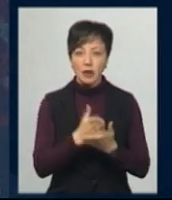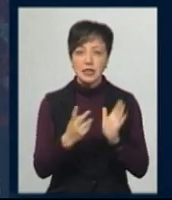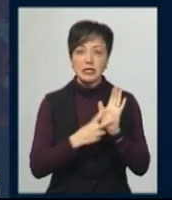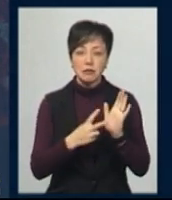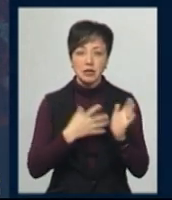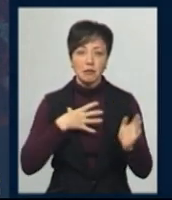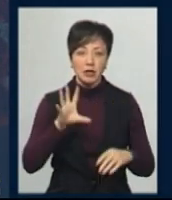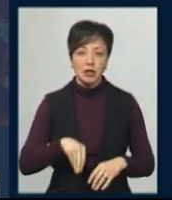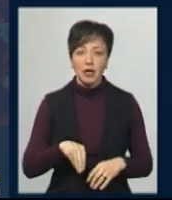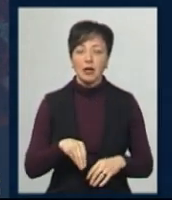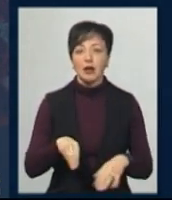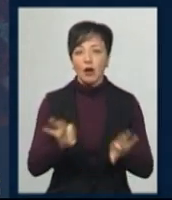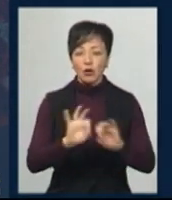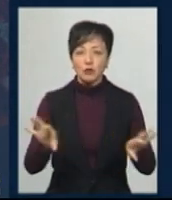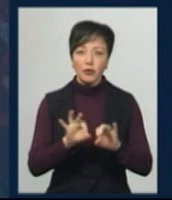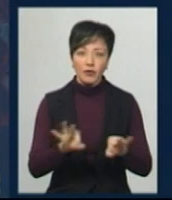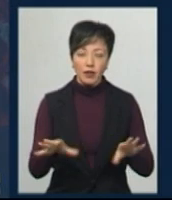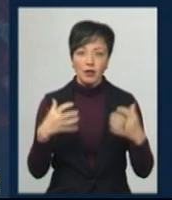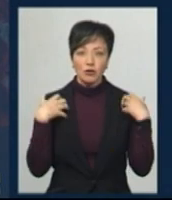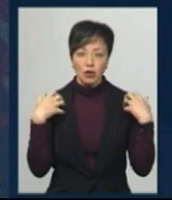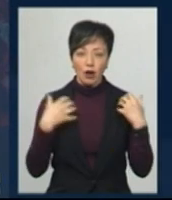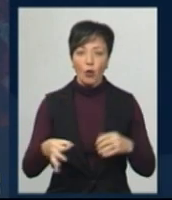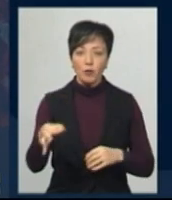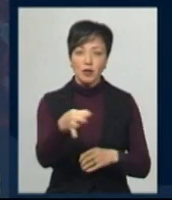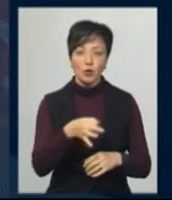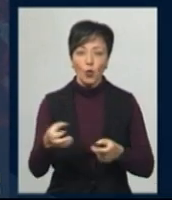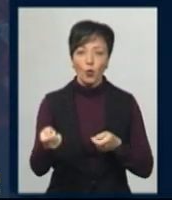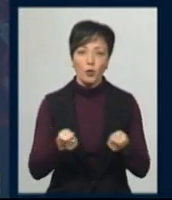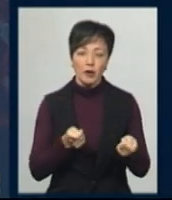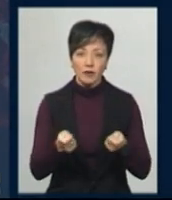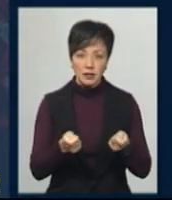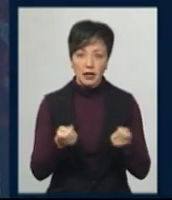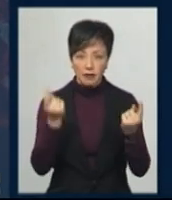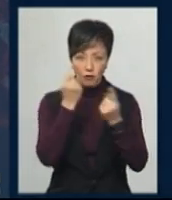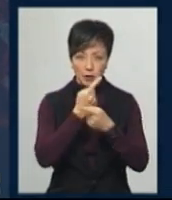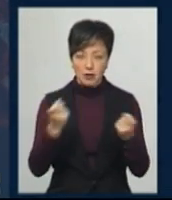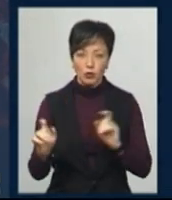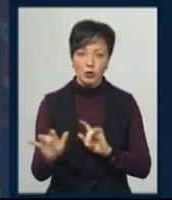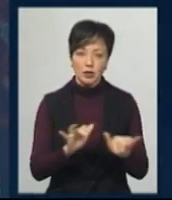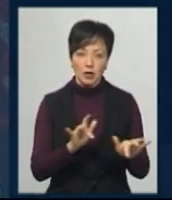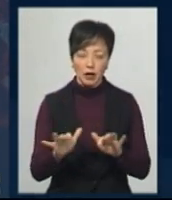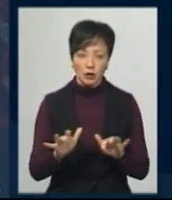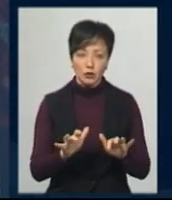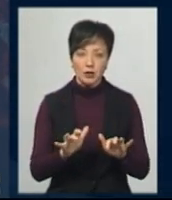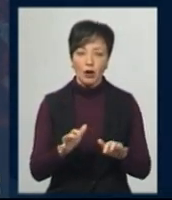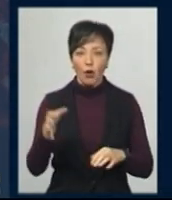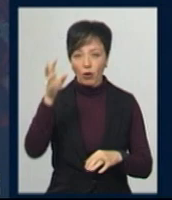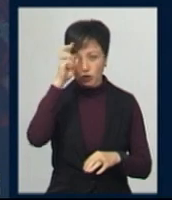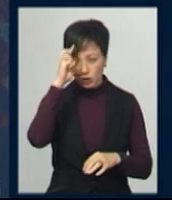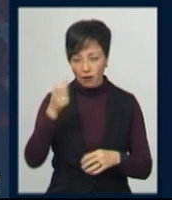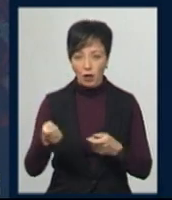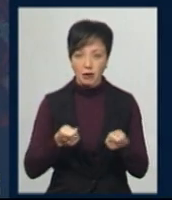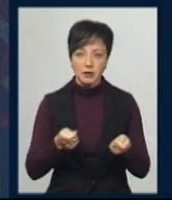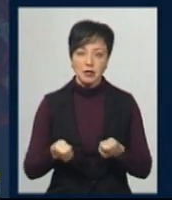7 смертей. Про це Суспільному розповіла начальниця обласного управління інформаційної діяльності, культури, національностей та